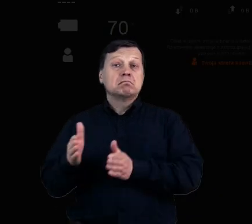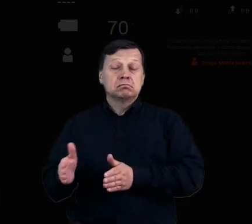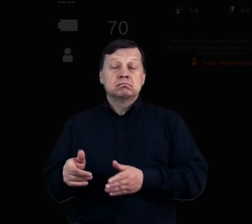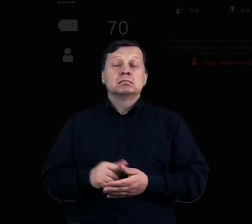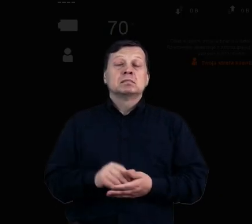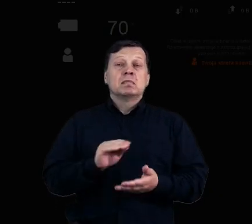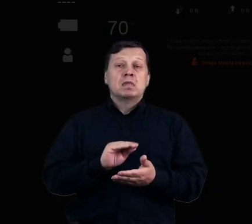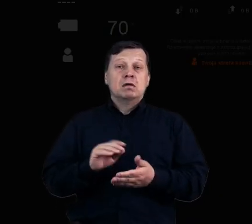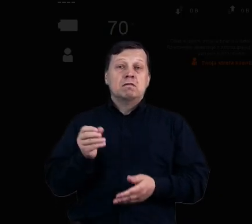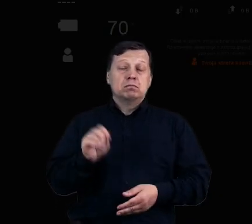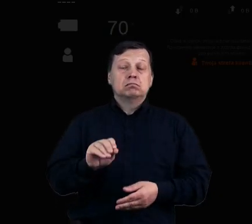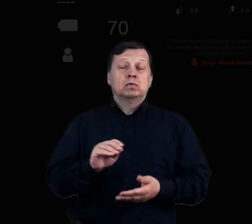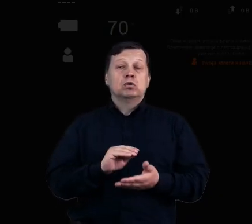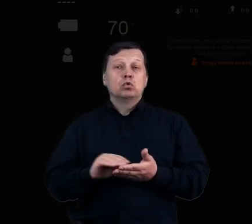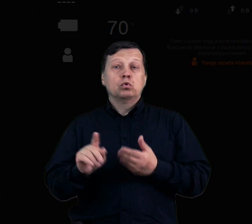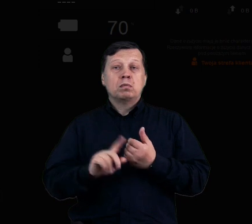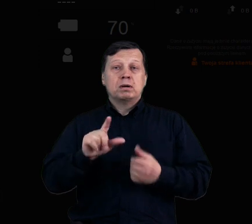Następnie wpisz PIN i kliknij OK.